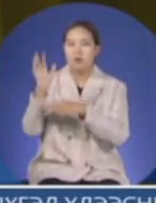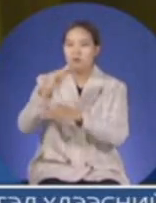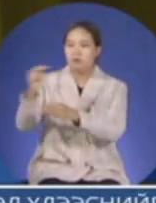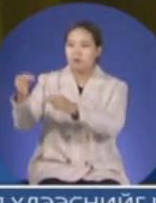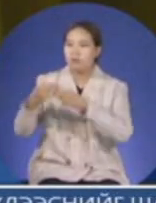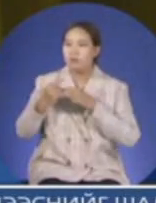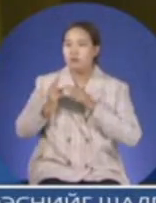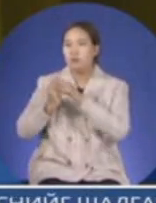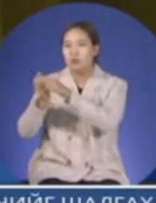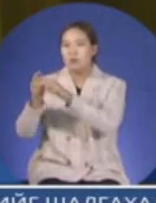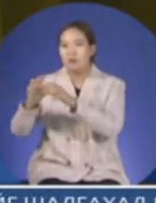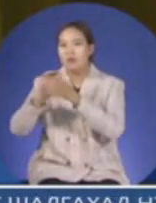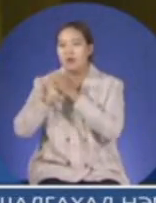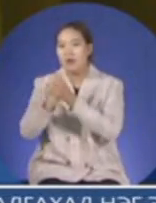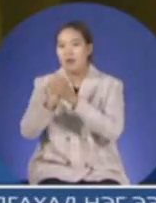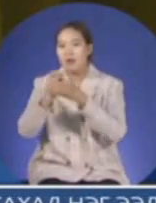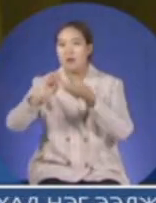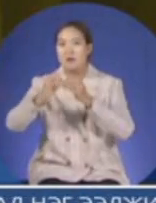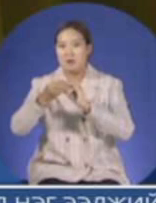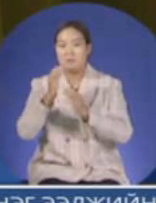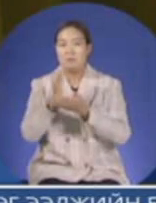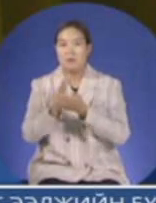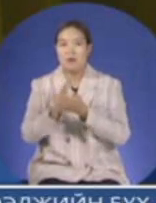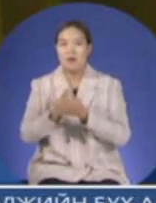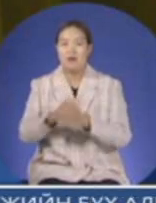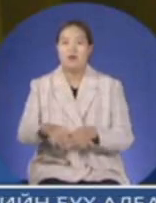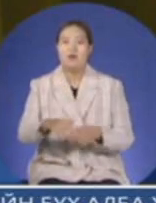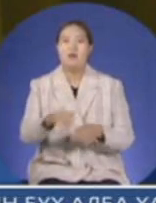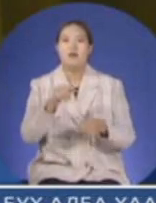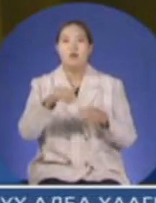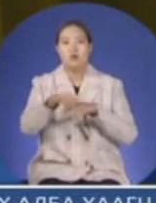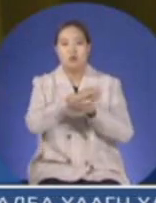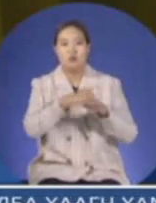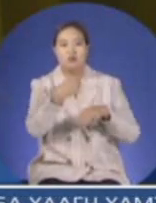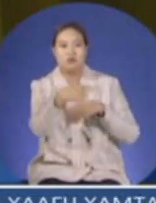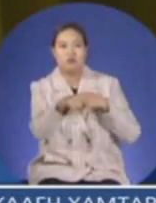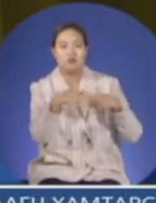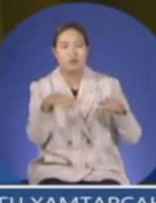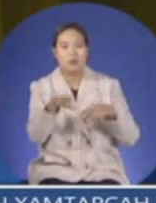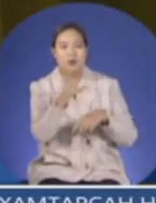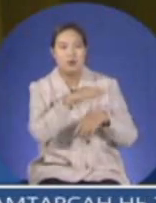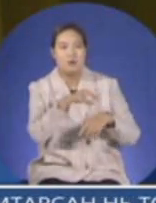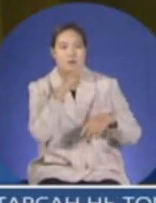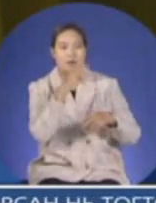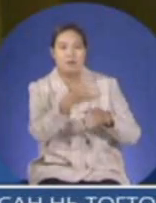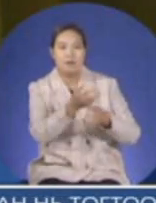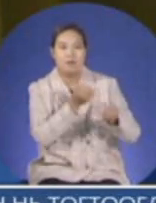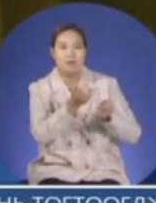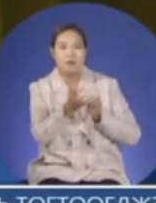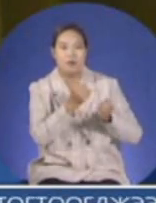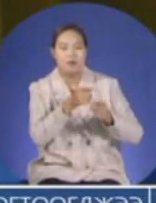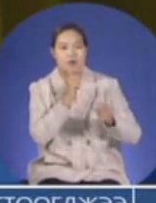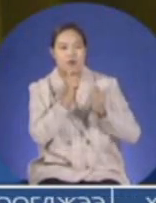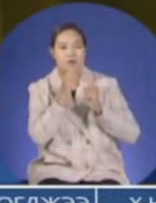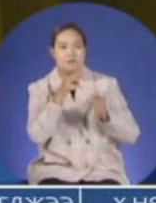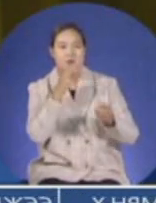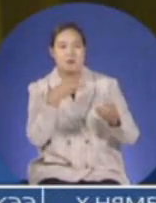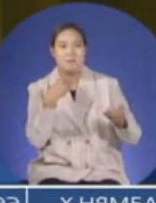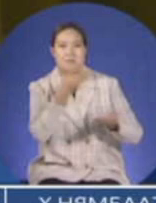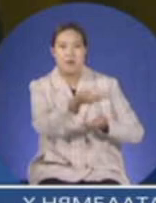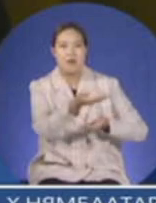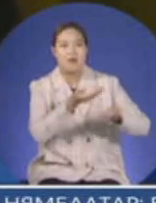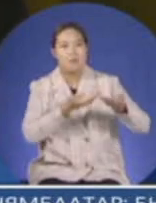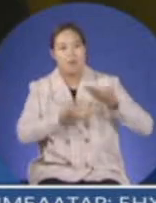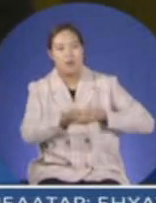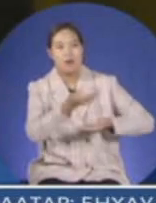байгуулсан улсуудаас одоо энэ хэрэг шалгахад шаардлагатай мэдээ мэдээллүүдийг гаргаулах харилцан мэдээлэл солих тал дээр засгийн газар